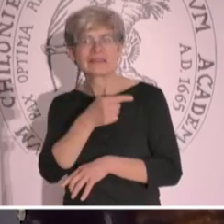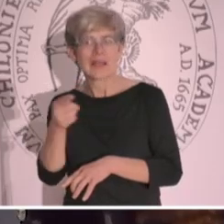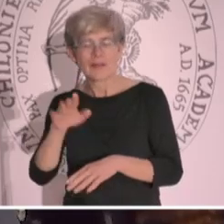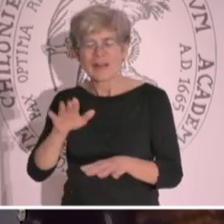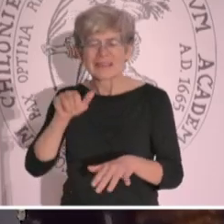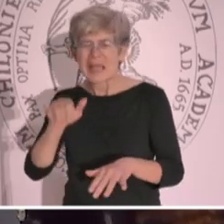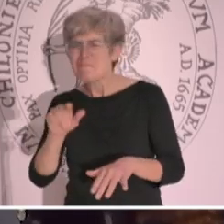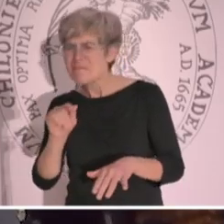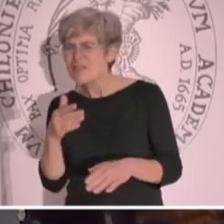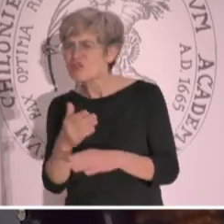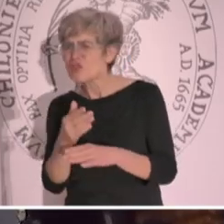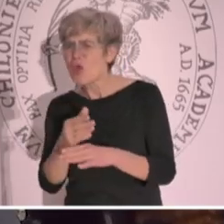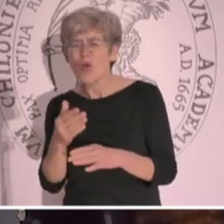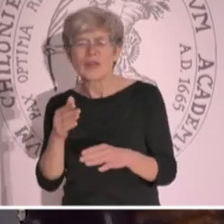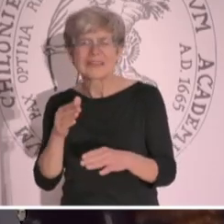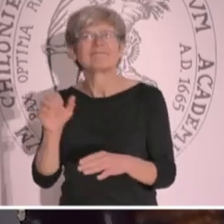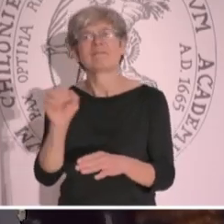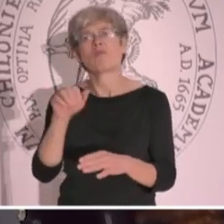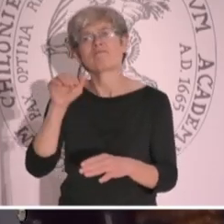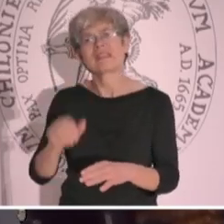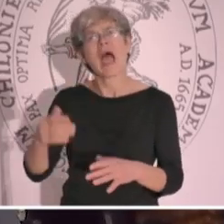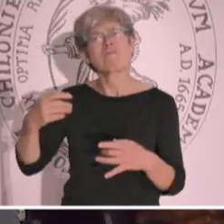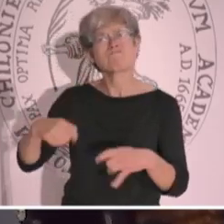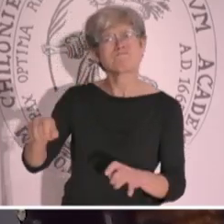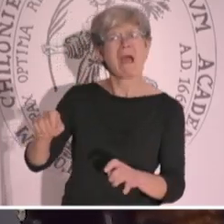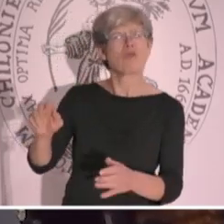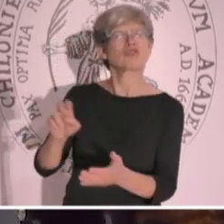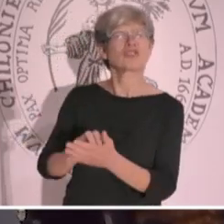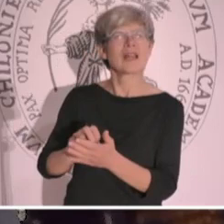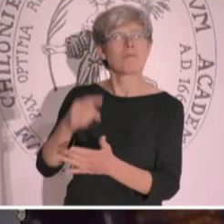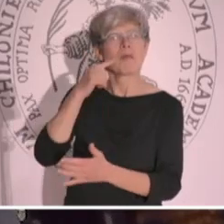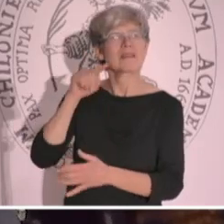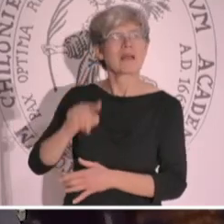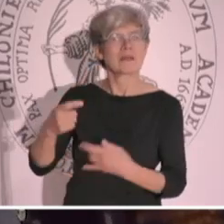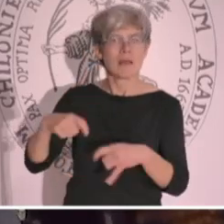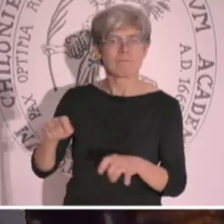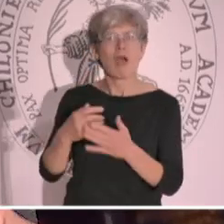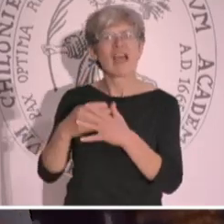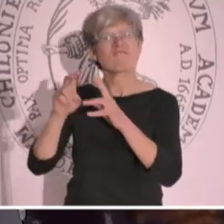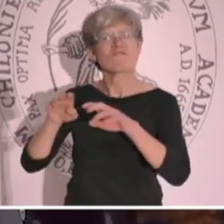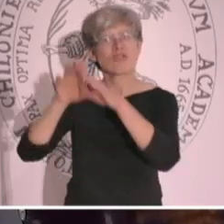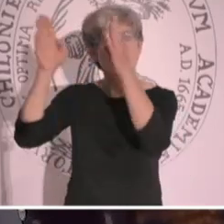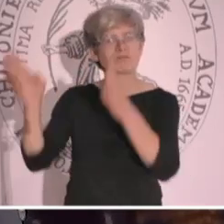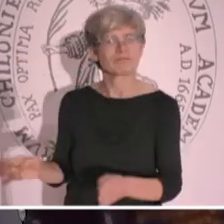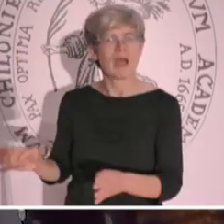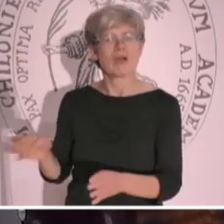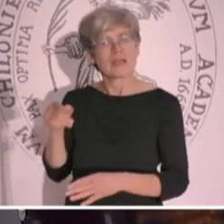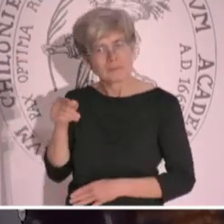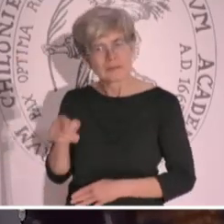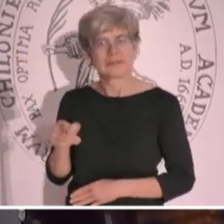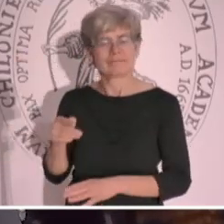den Baulärm. Wir stellen hier nämlich gerade einen neuen Forschungsbau, gerade zu diesem Thema, der bis